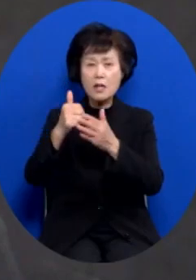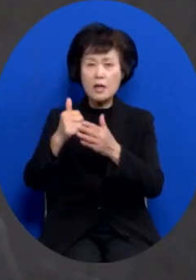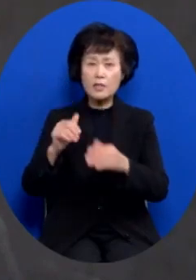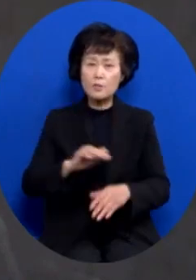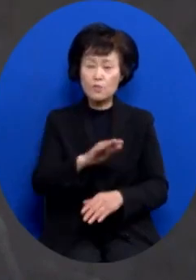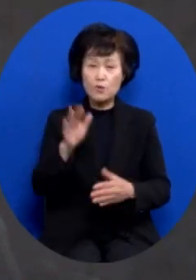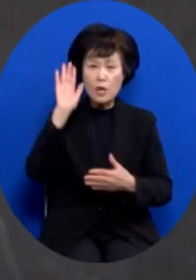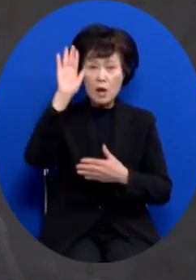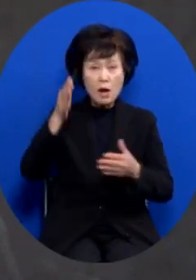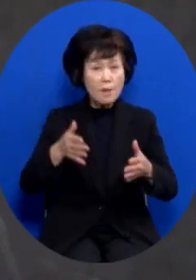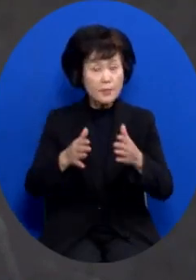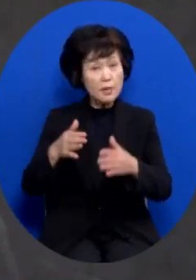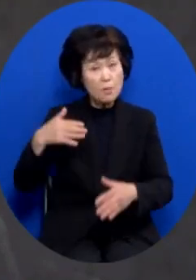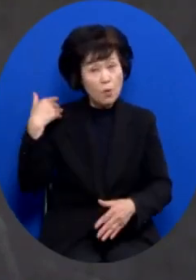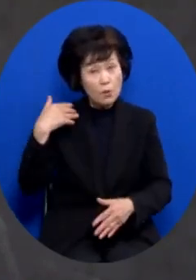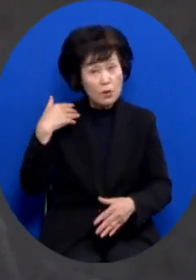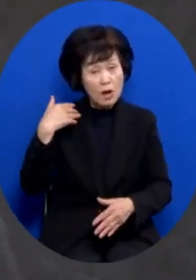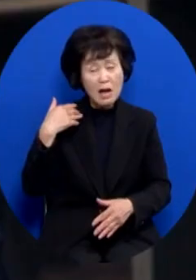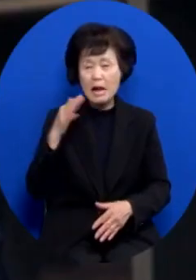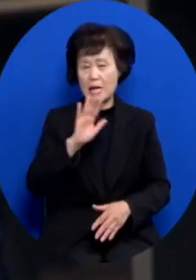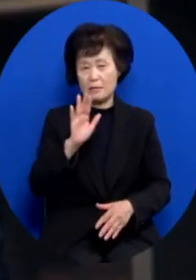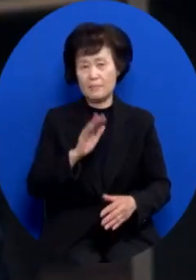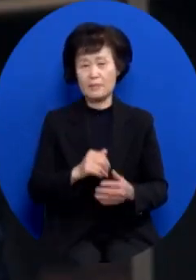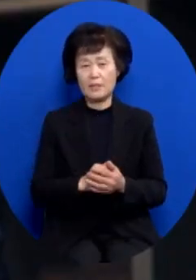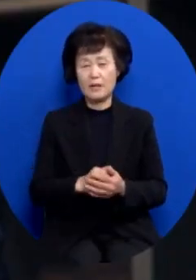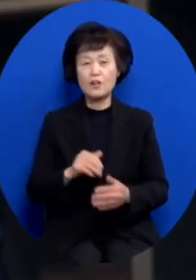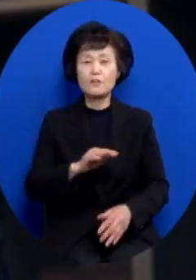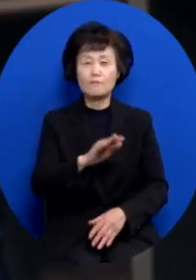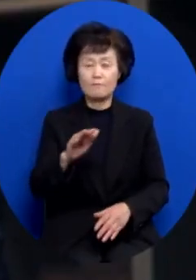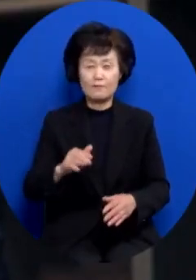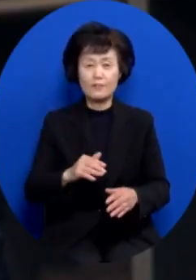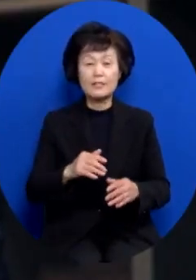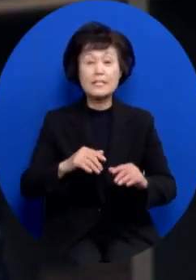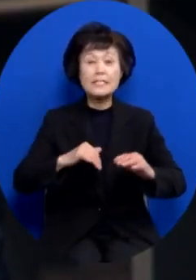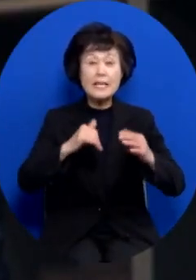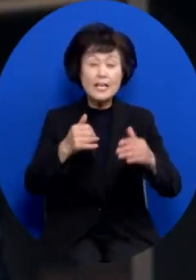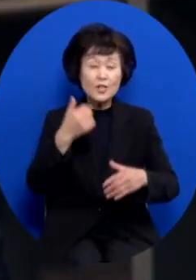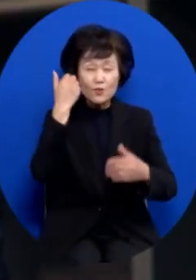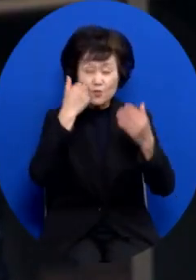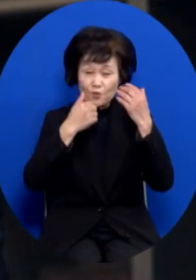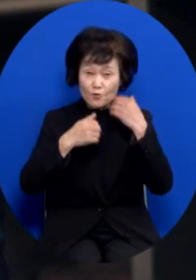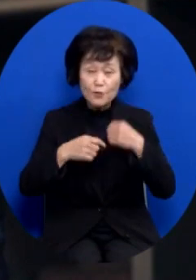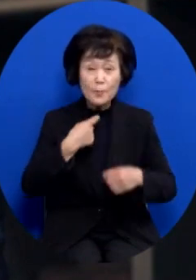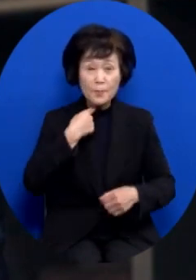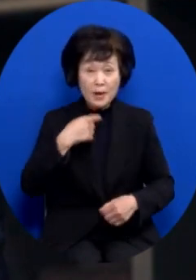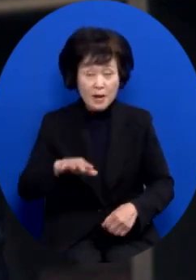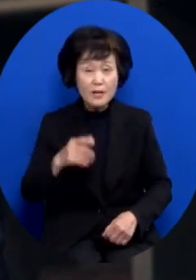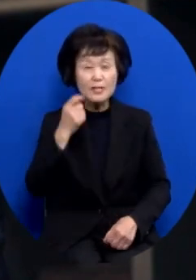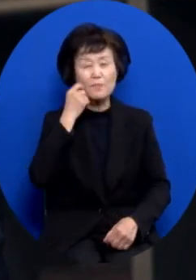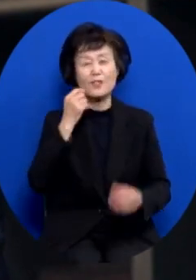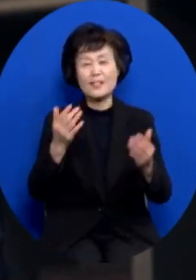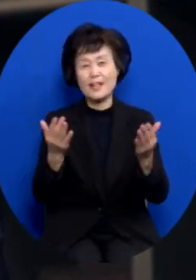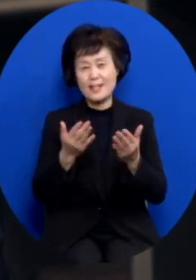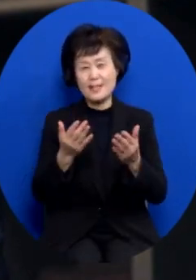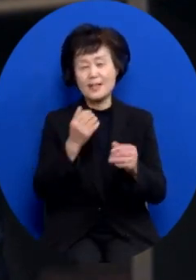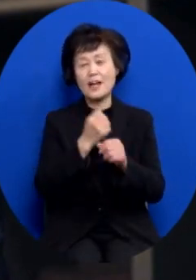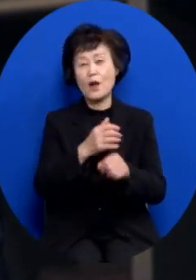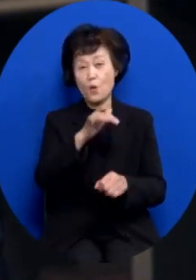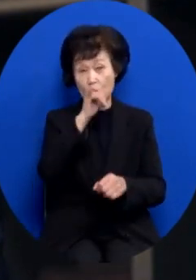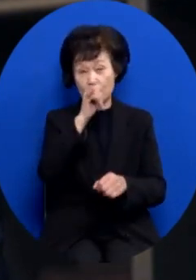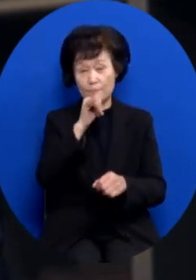아니라는 사실을 알아야 합니다 우리는이 세상 그 누구도 해보지 않은 일을 하고 있습니다 바로